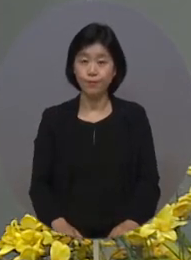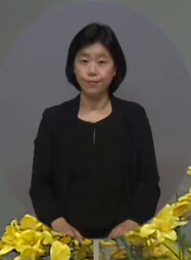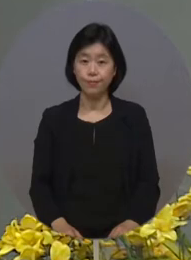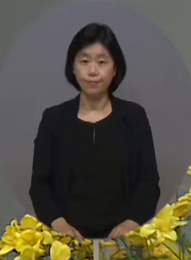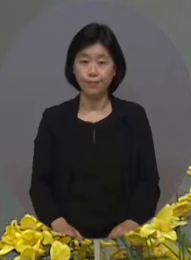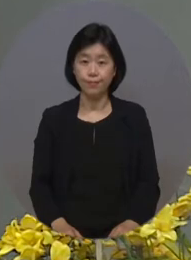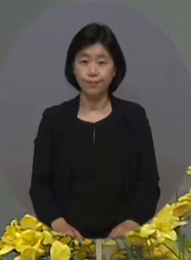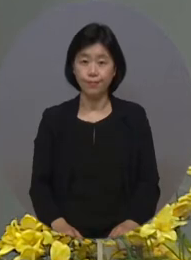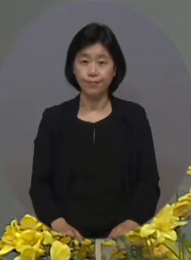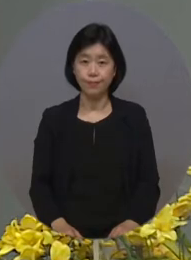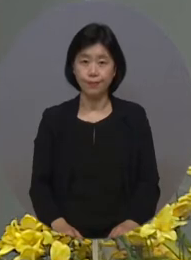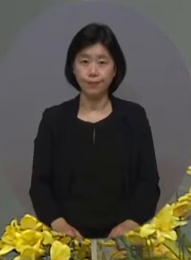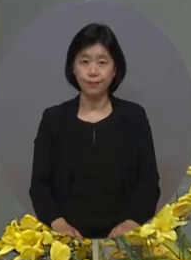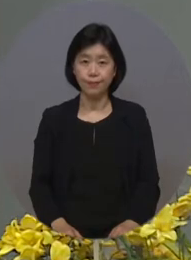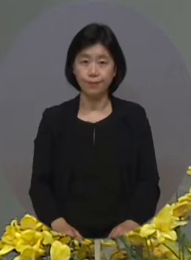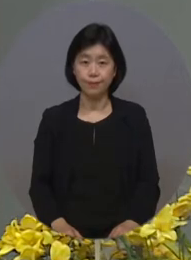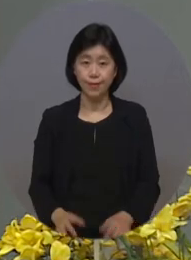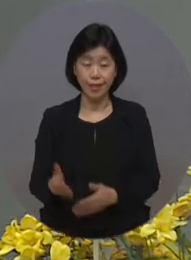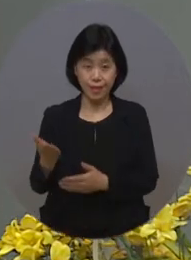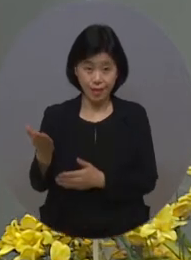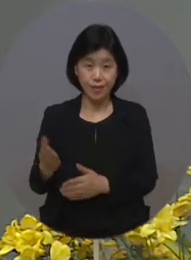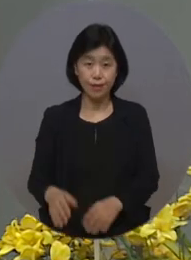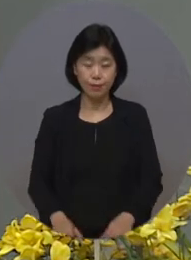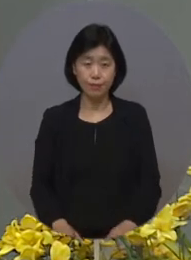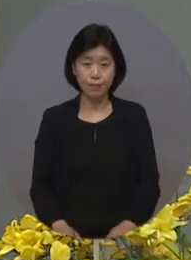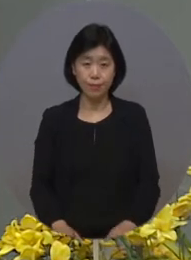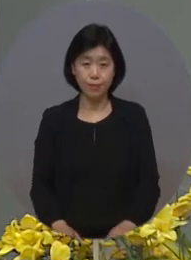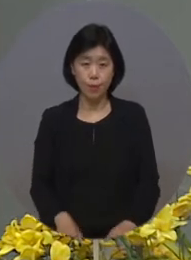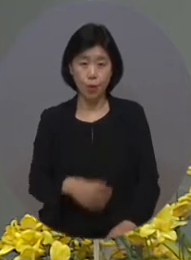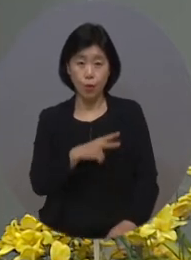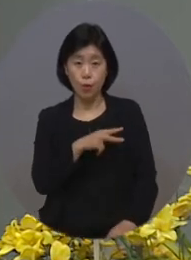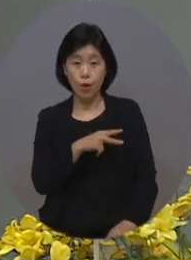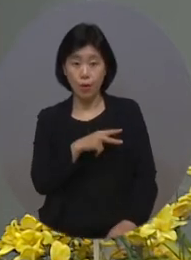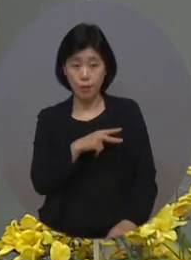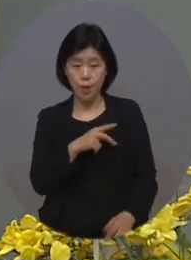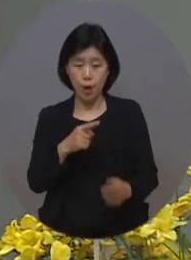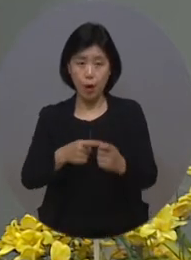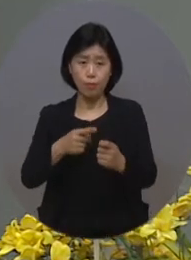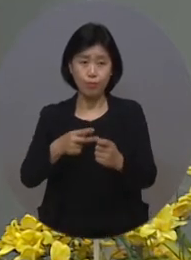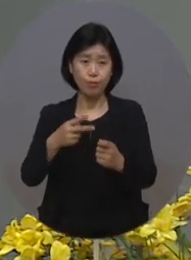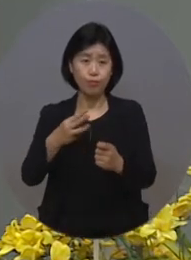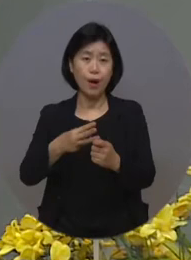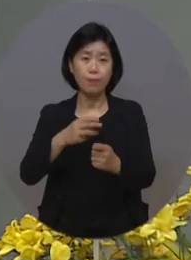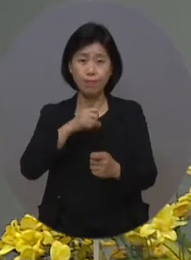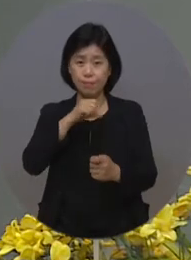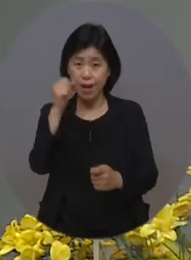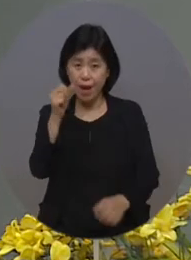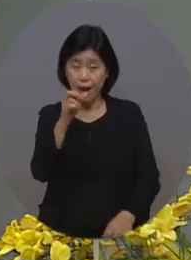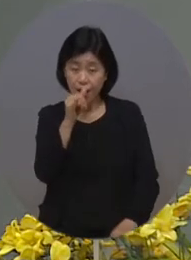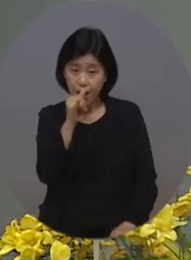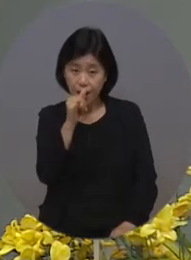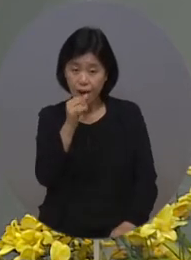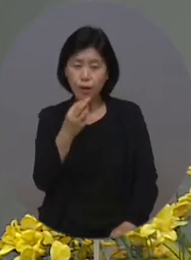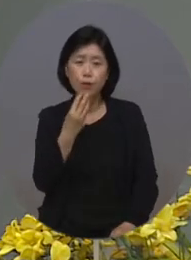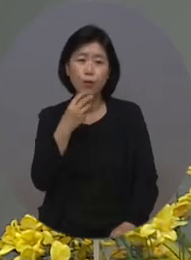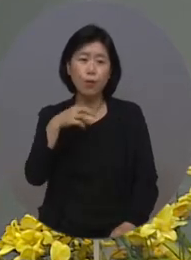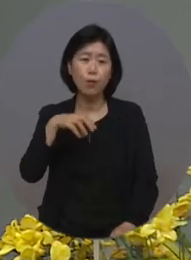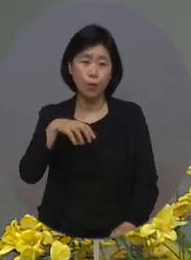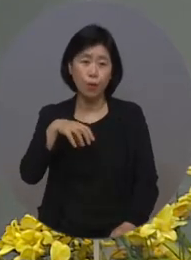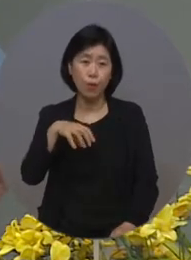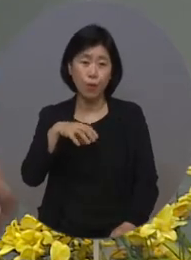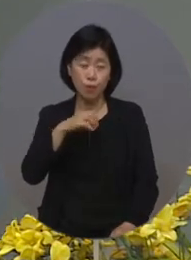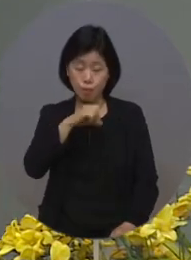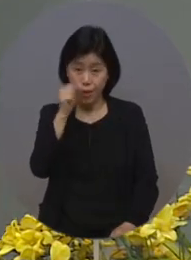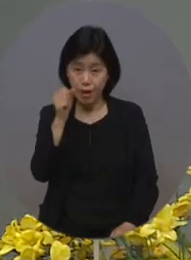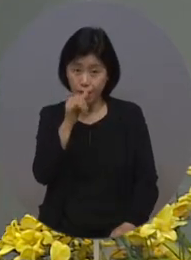사실은 왜냐면 삼성 까지 하기를 손에서 짜 나요 예 그리고 스스로 포기 했어요